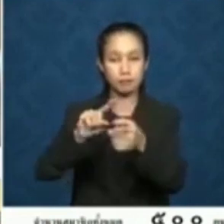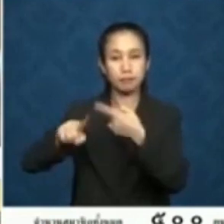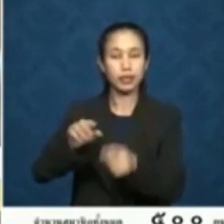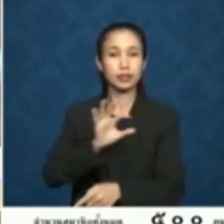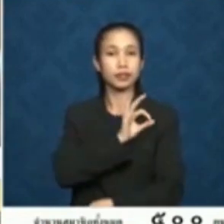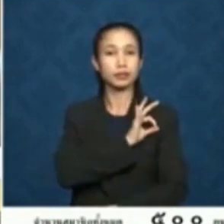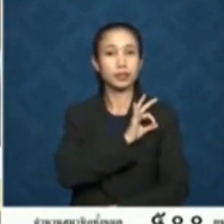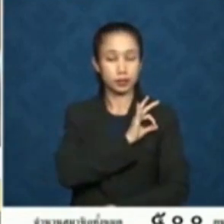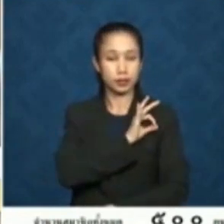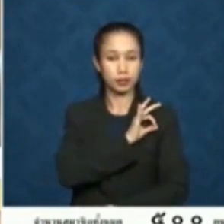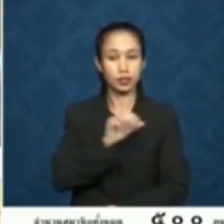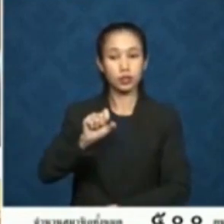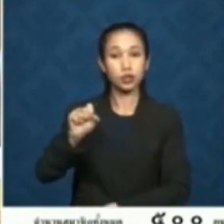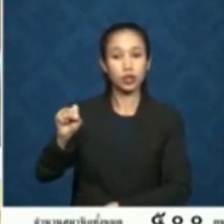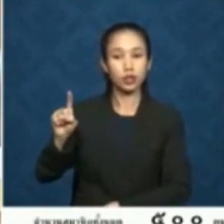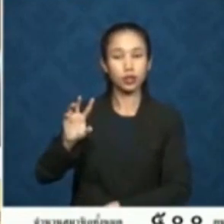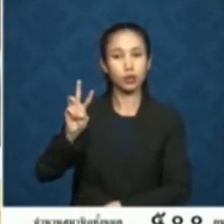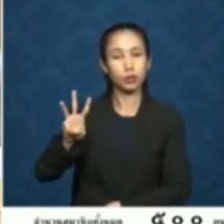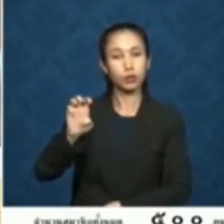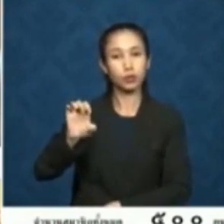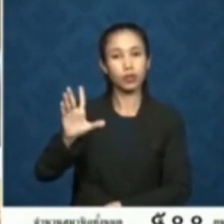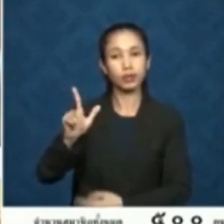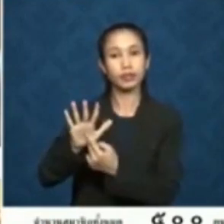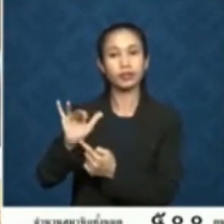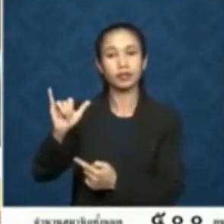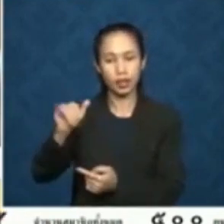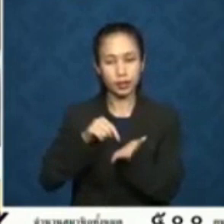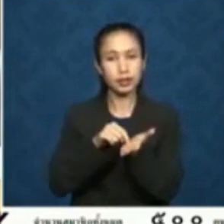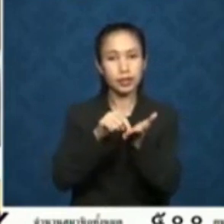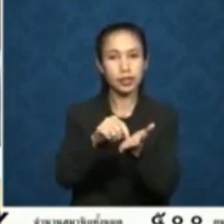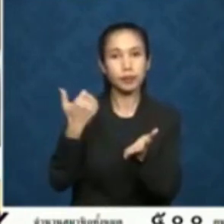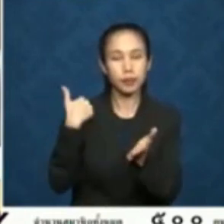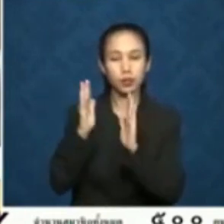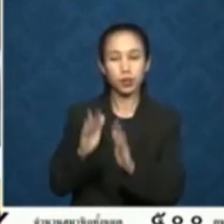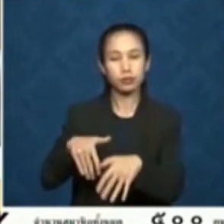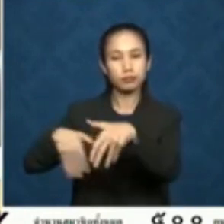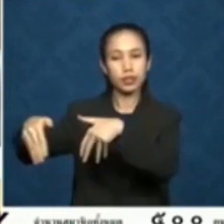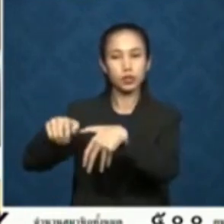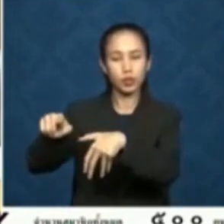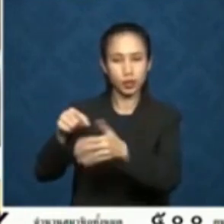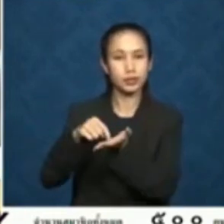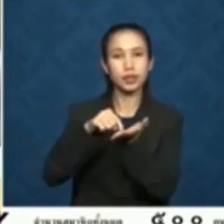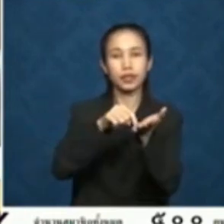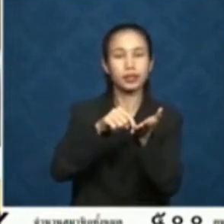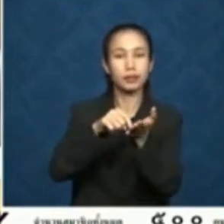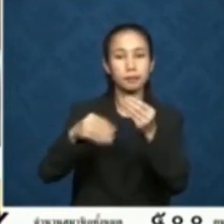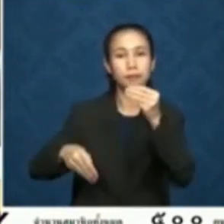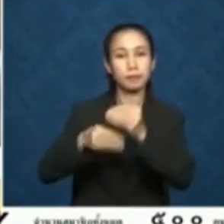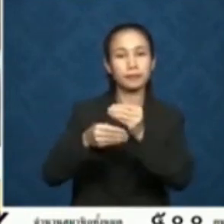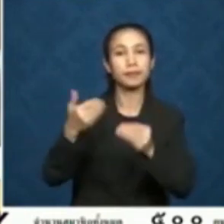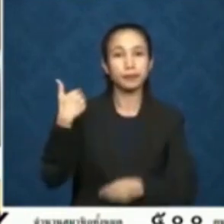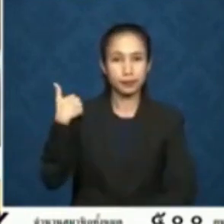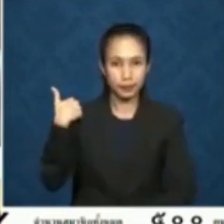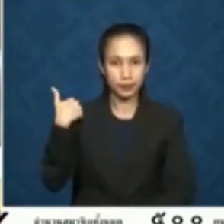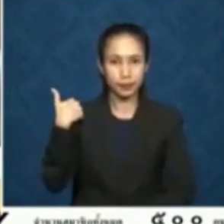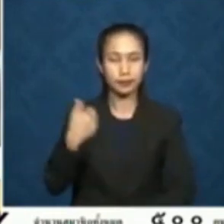างเนี่ยนะครับอย่างเพื่อนสมาชิกของผมเนี่ยก็คือท่านสสวิชัยสุสวัสดิ์เนี่ยสสจังหวัดชุมพรก็มีพี่น้องที่ทำประมงกันเยอะเนี่ยก็เสนอร่างตาม